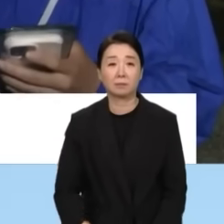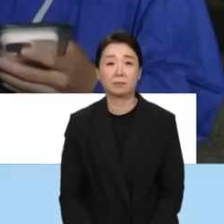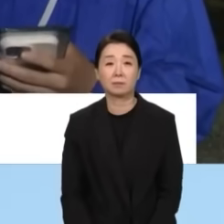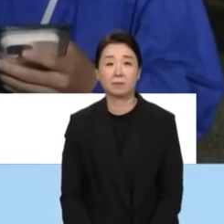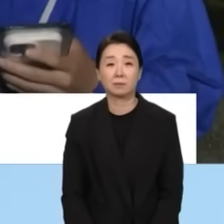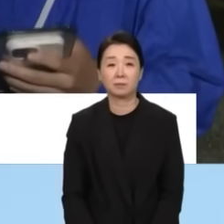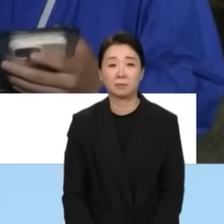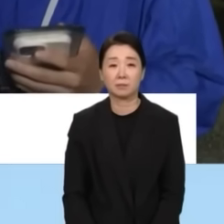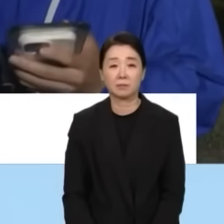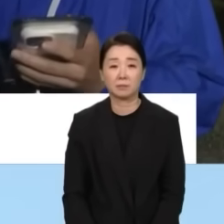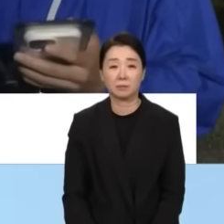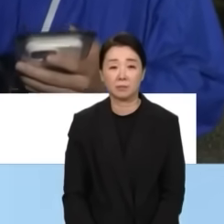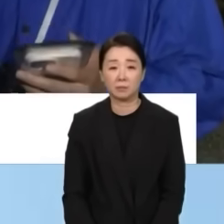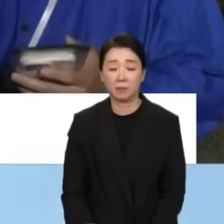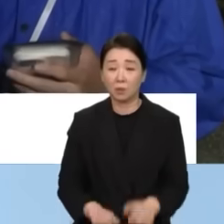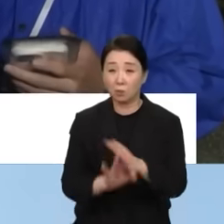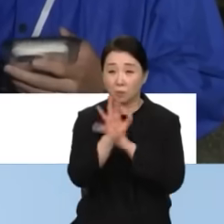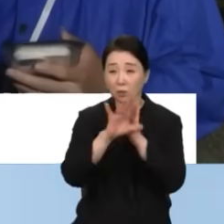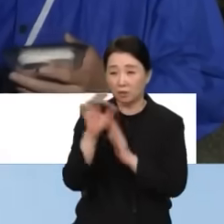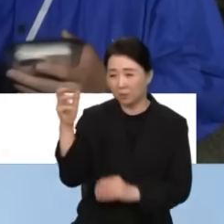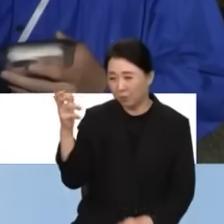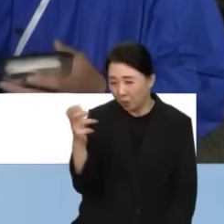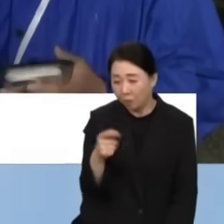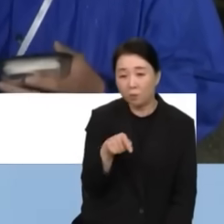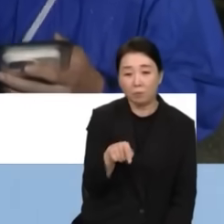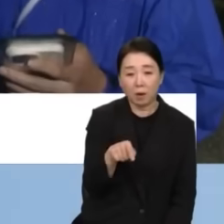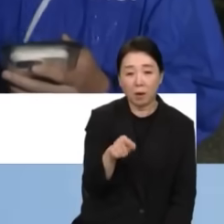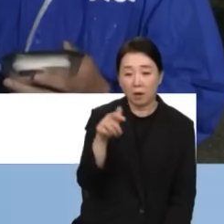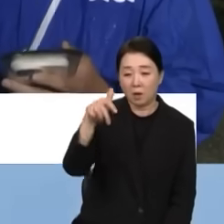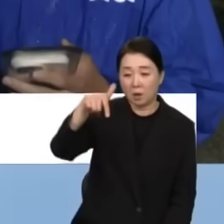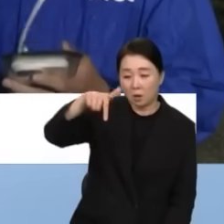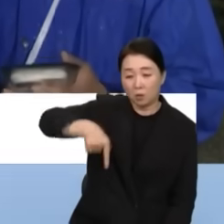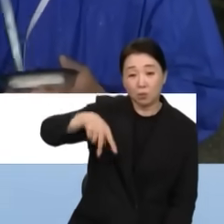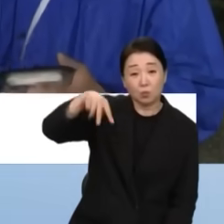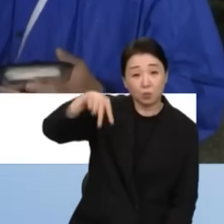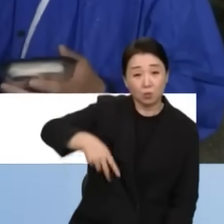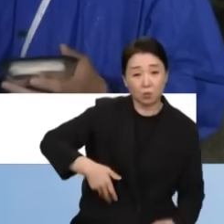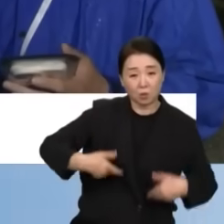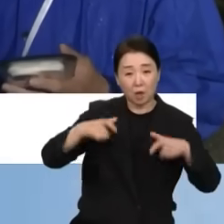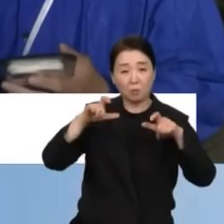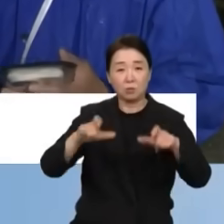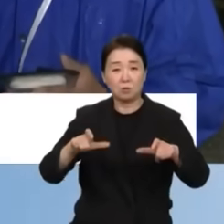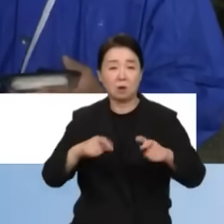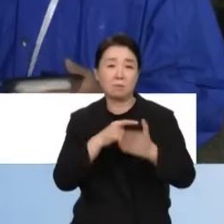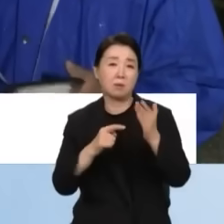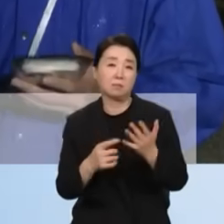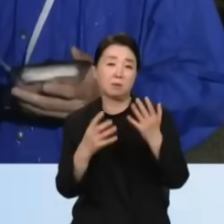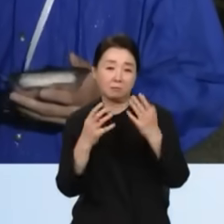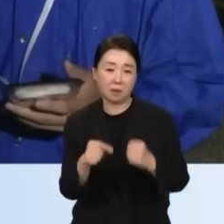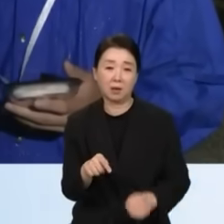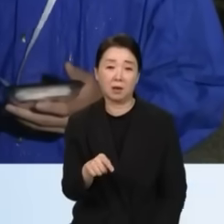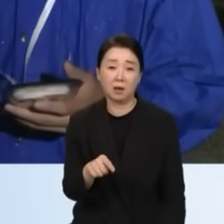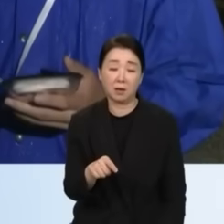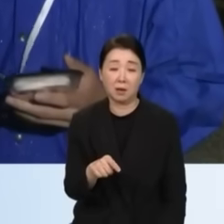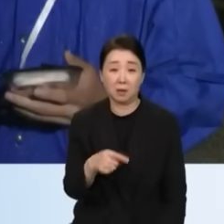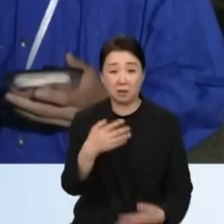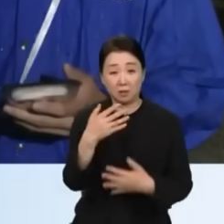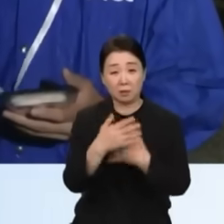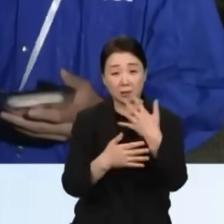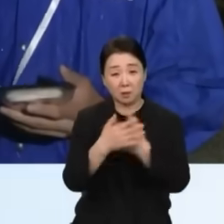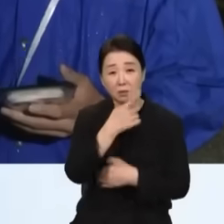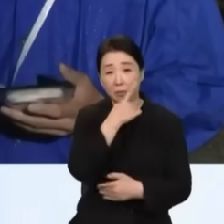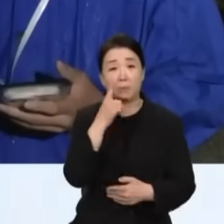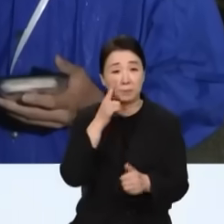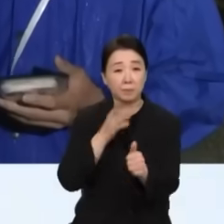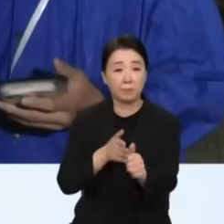수 있었습니다. 오늘 오전 태풍이 상륙한 규슈 남부 지역은 상당한 피해를 입었는데요. 영상으로